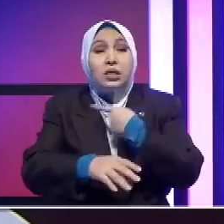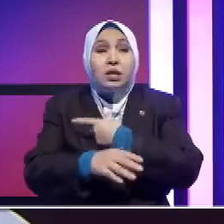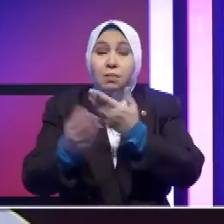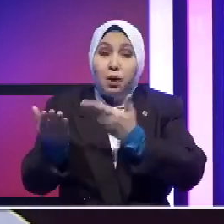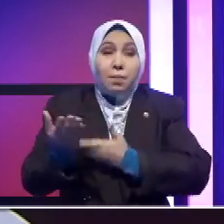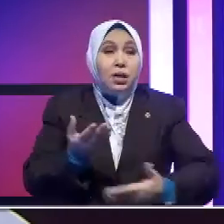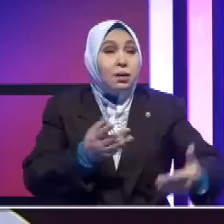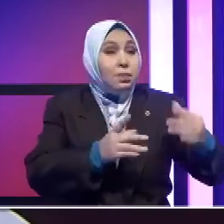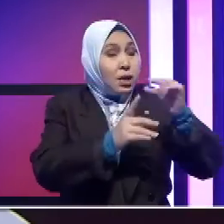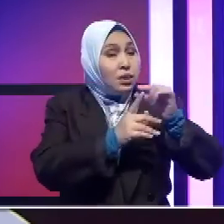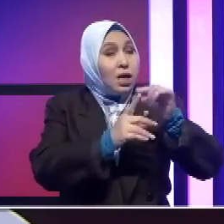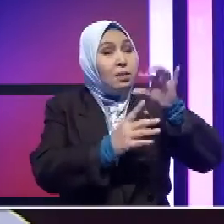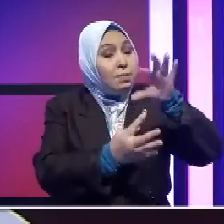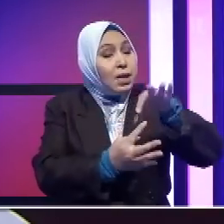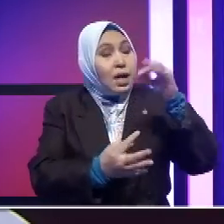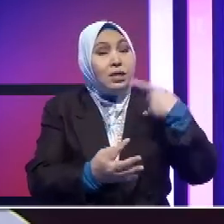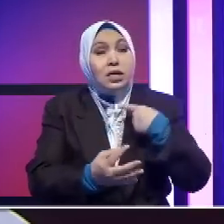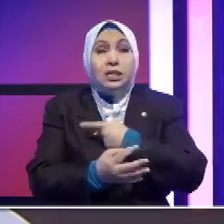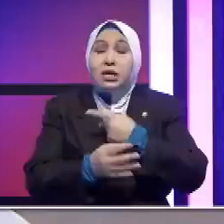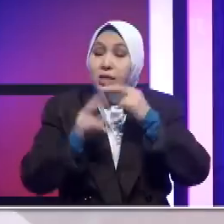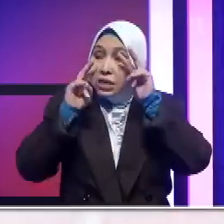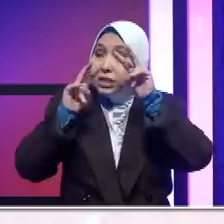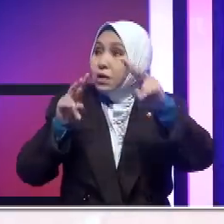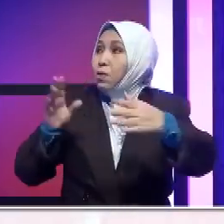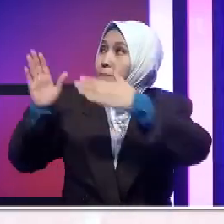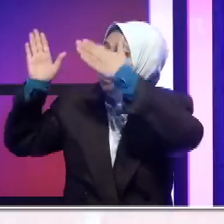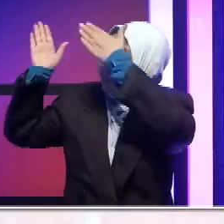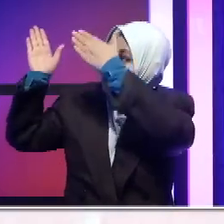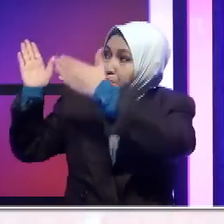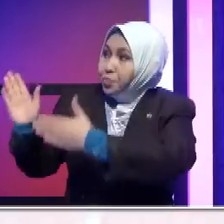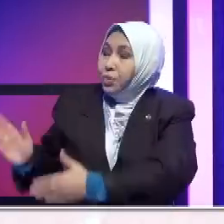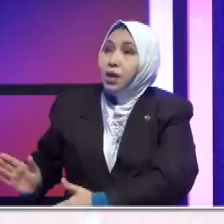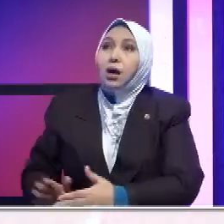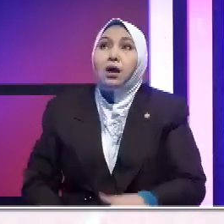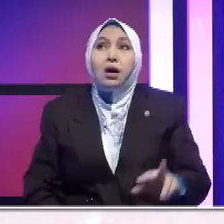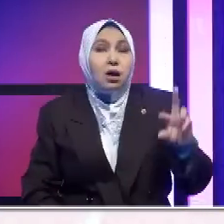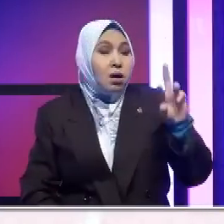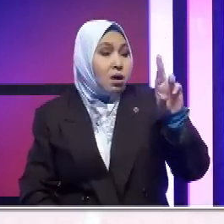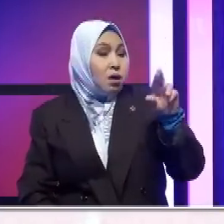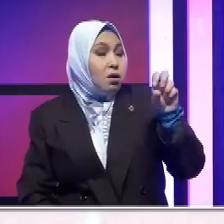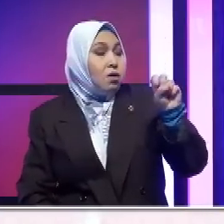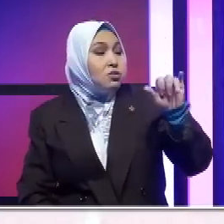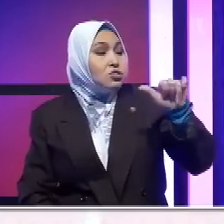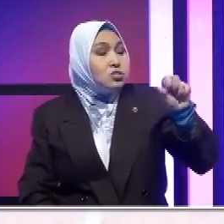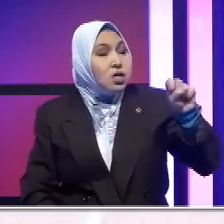kepada perkataan pilihan kita pada hari ini kita saksikan, iaitu rasyada, ya,